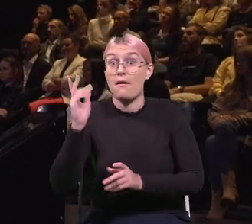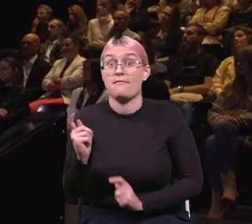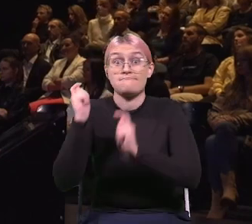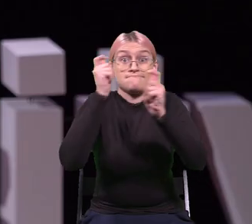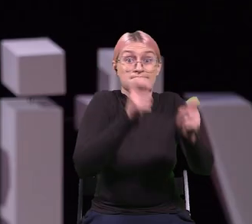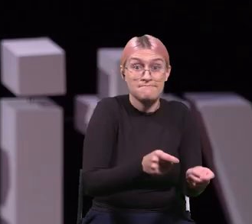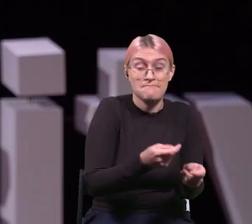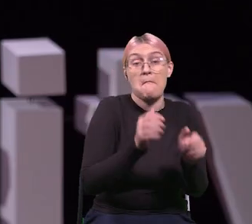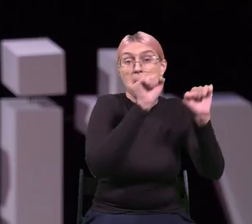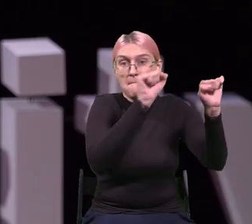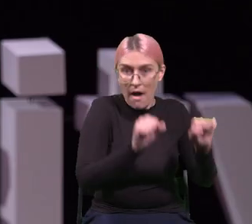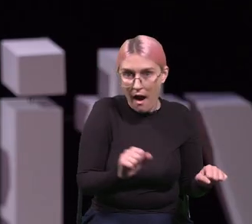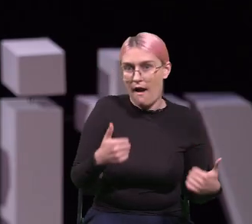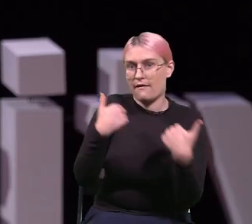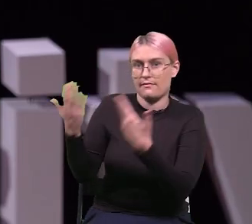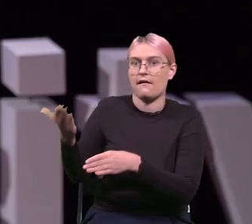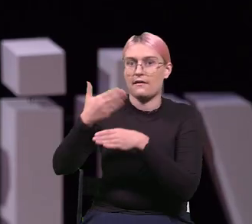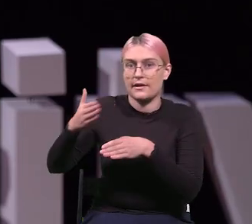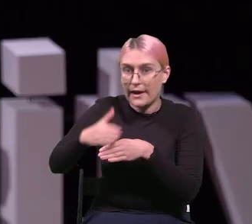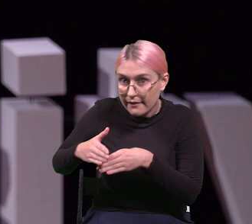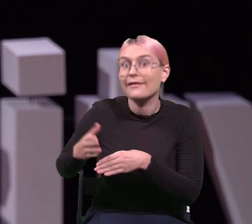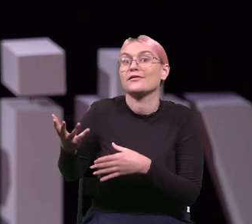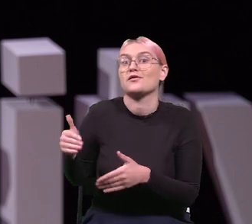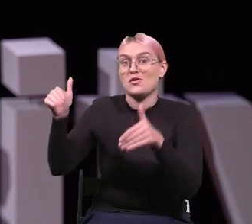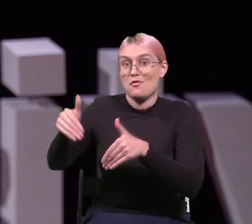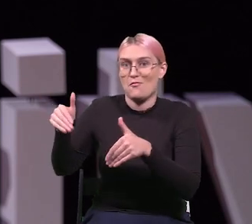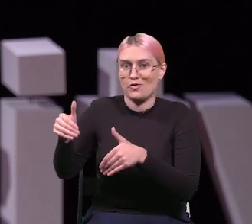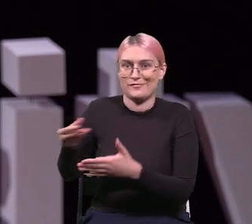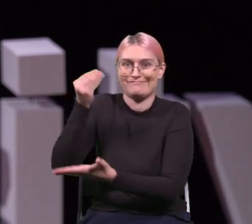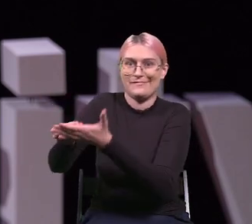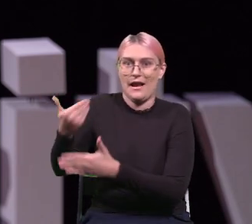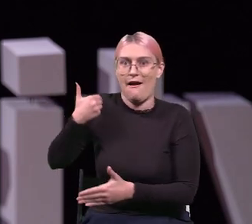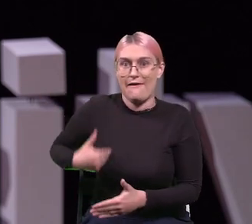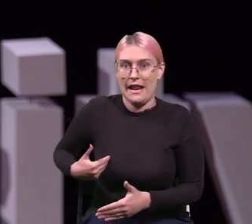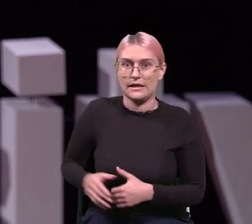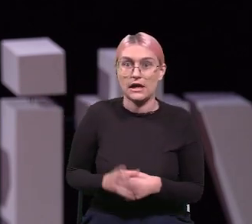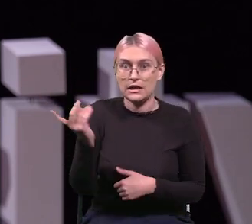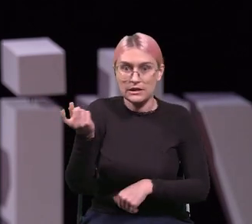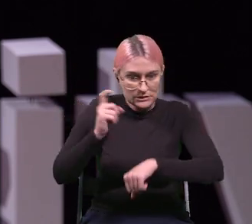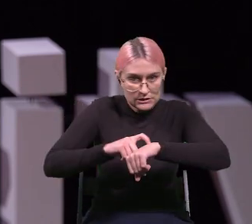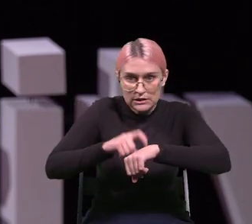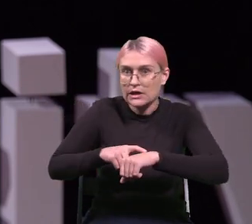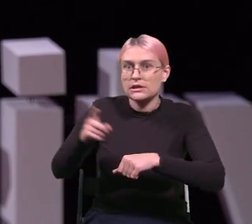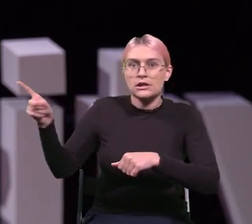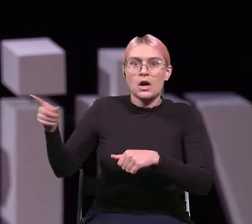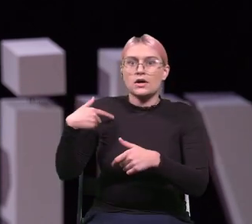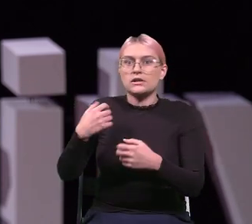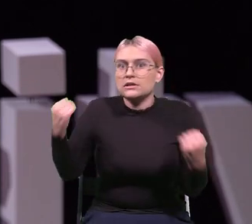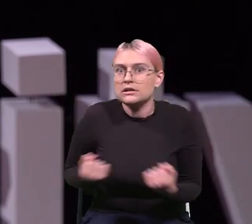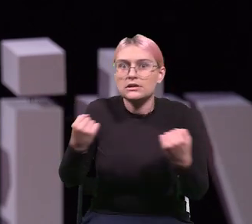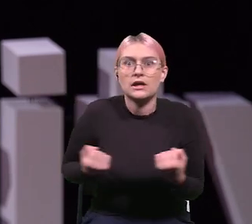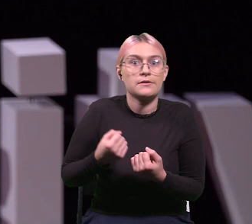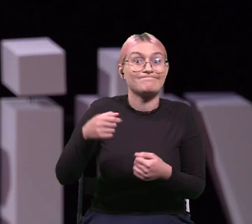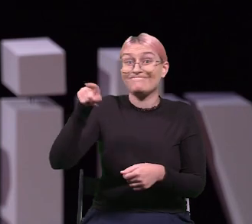i dostać kredyt na upragnioną kawalerkę. Marek ścigał się z czasem, bo ceny mieszkań rosły, a jego